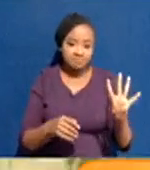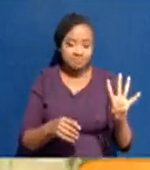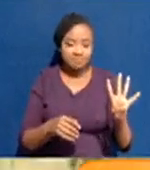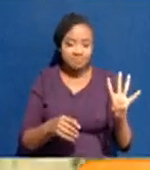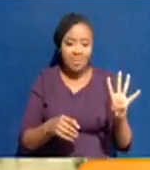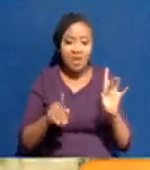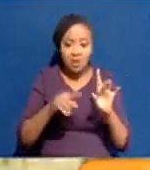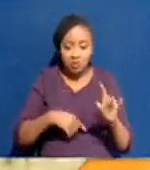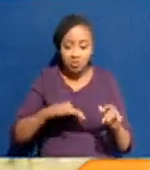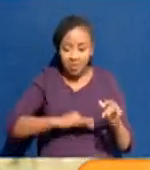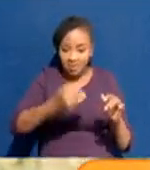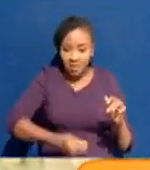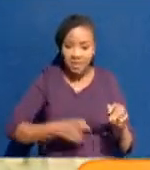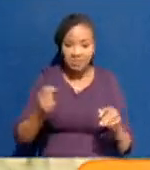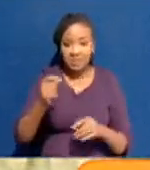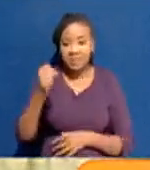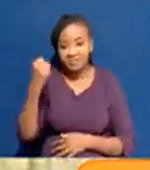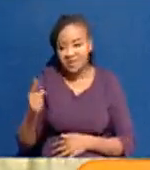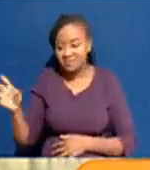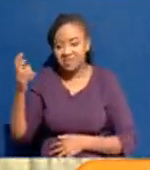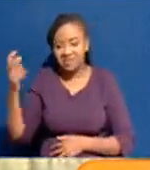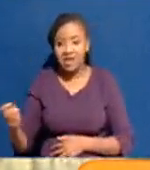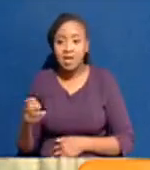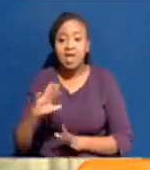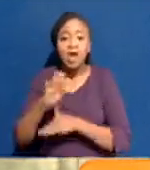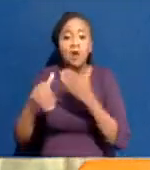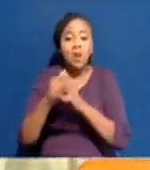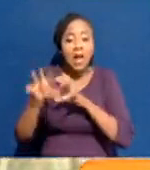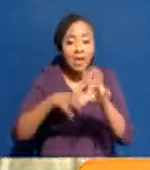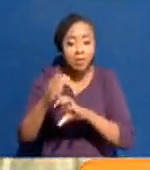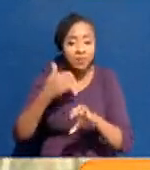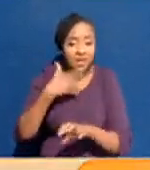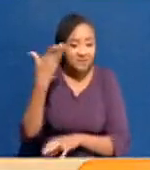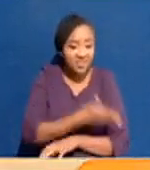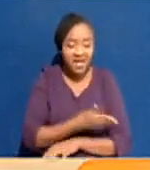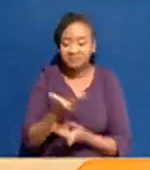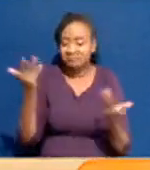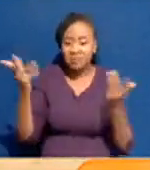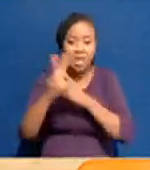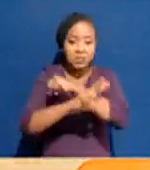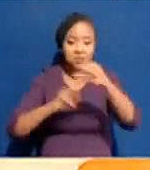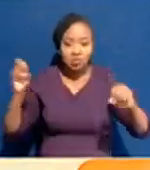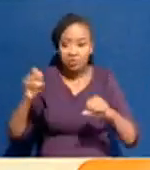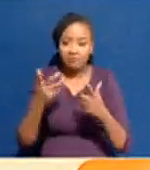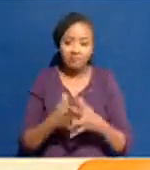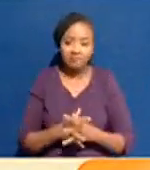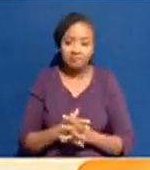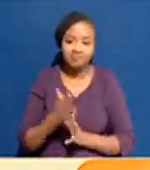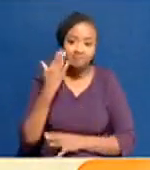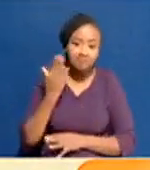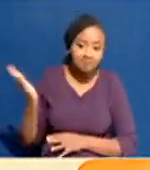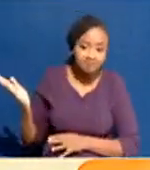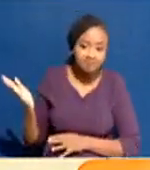5. Mifugo yote yenye tulikuwa tunategemea wakaenda, hatukupata hata fursa ya kusoma. Kando na